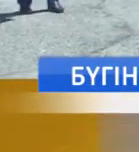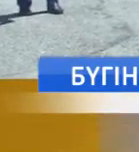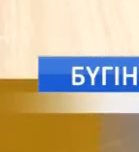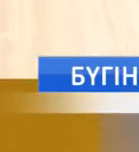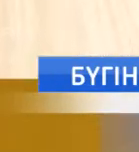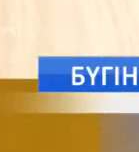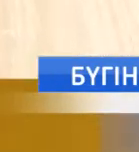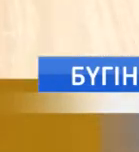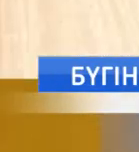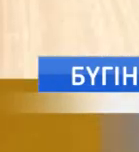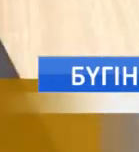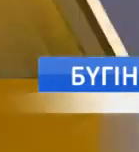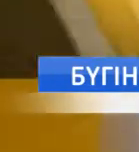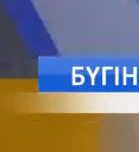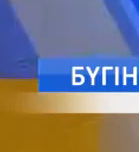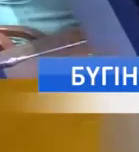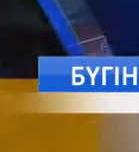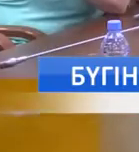барып бірнеше қызметкерді марапаттады.